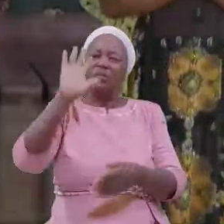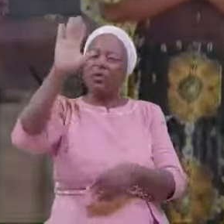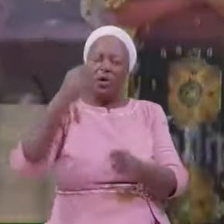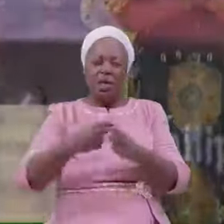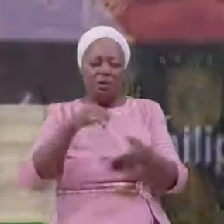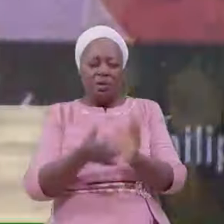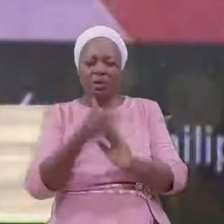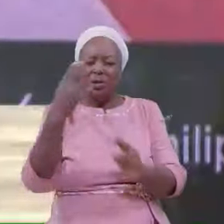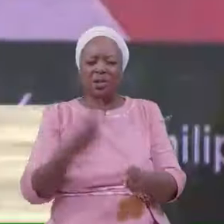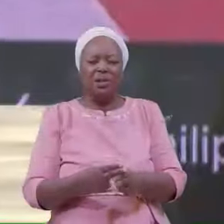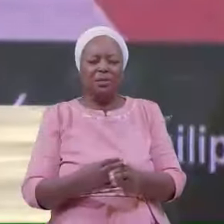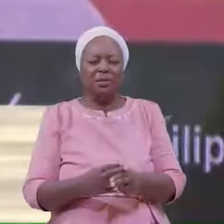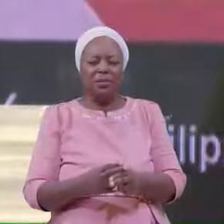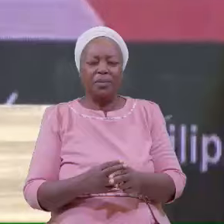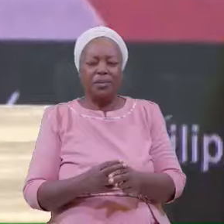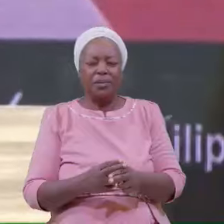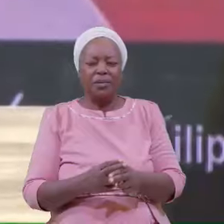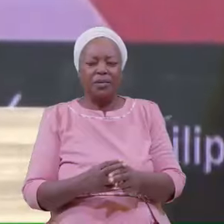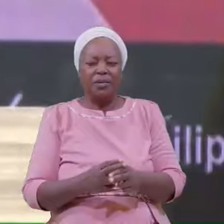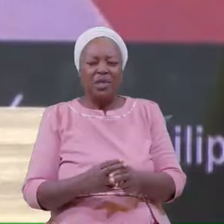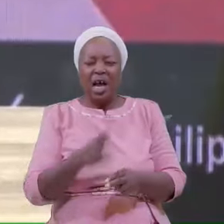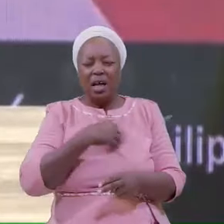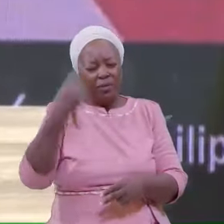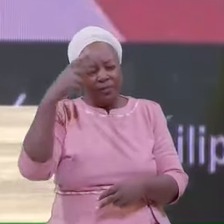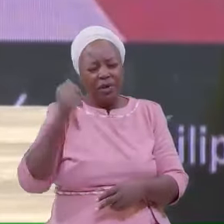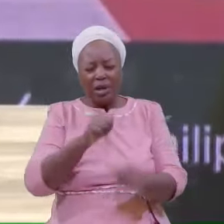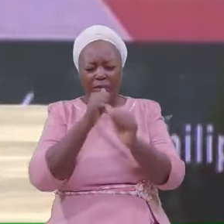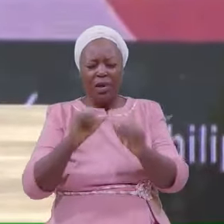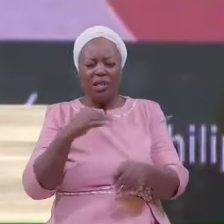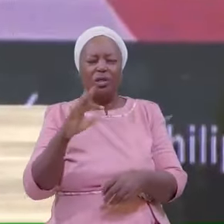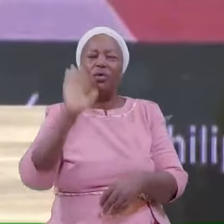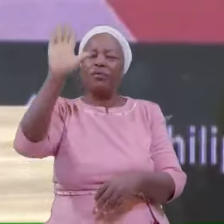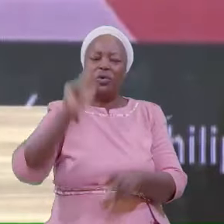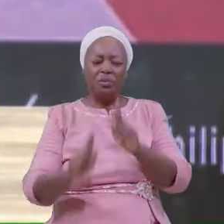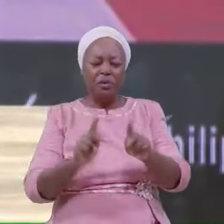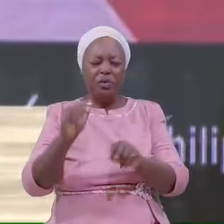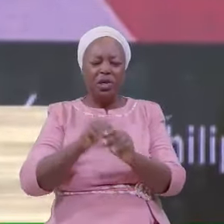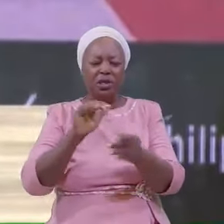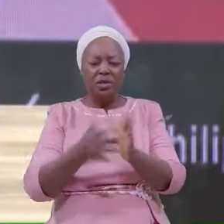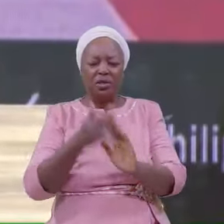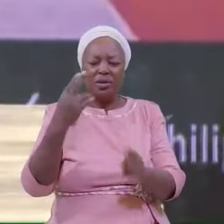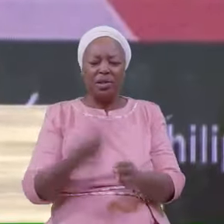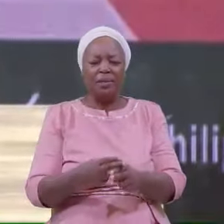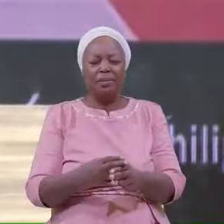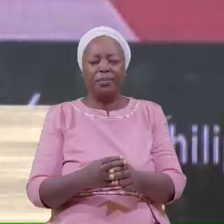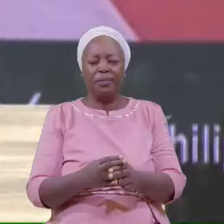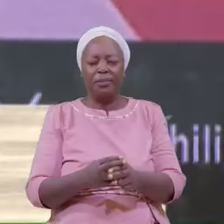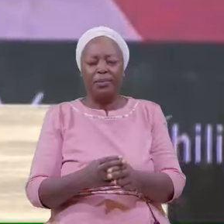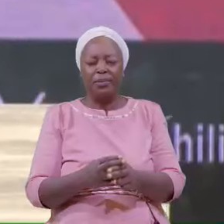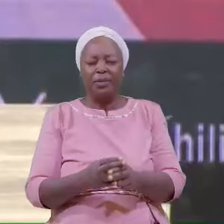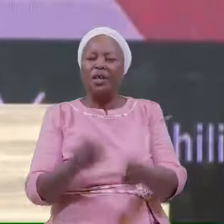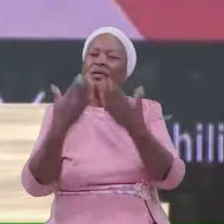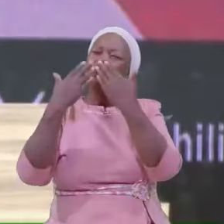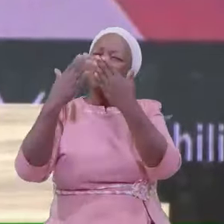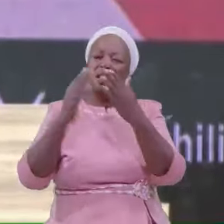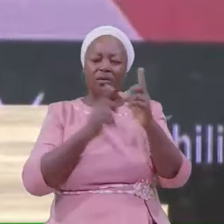ang kaluwalhatian ng iyong pangalan. And for the blessing of your people. Sa harapan ng iyong mga tao. Thank you, Lord.